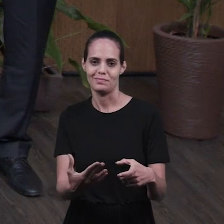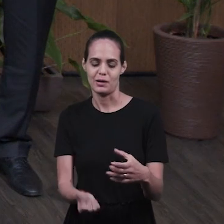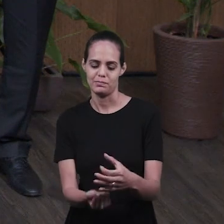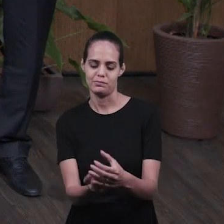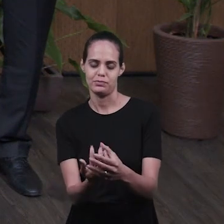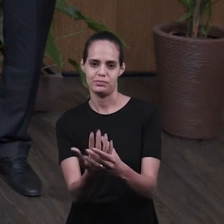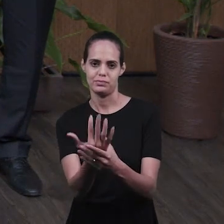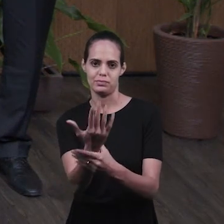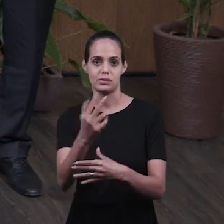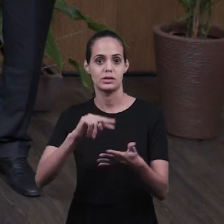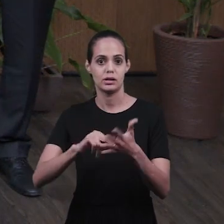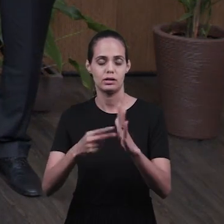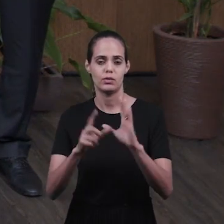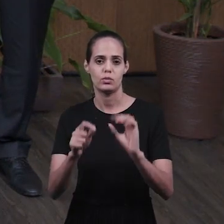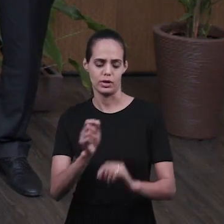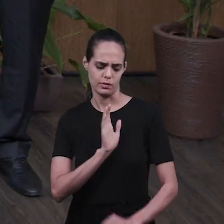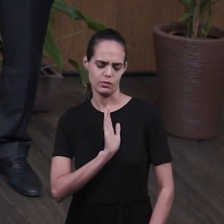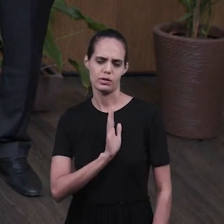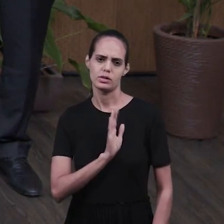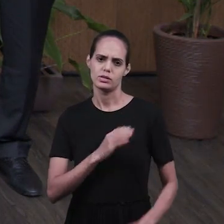cœurs,